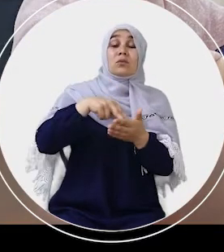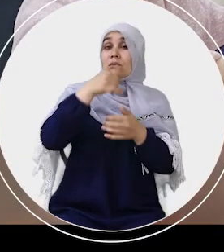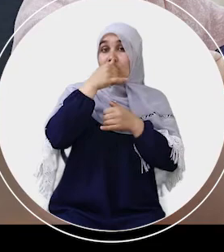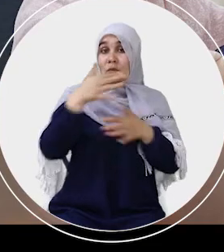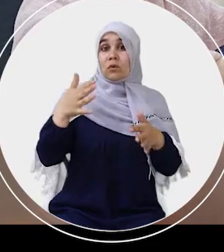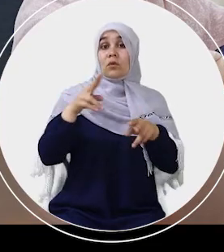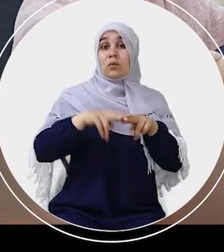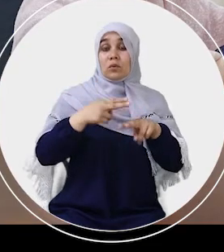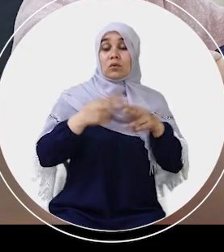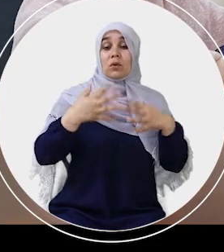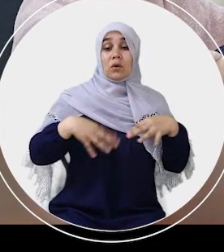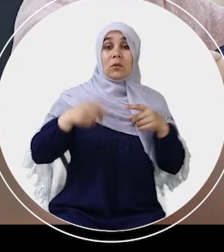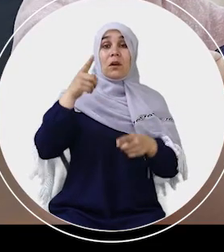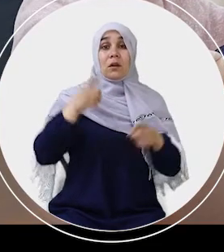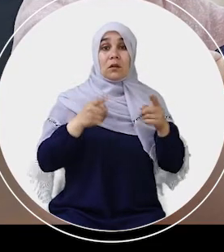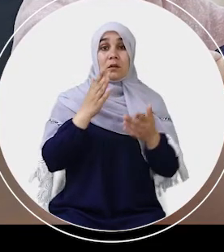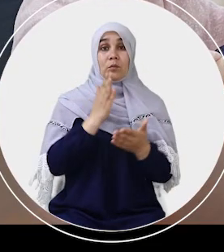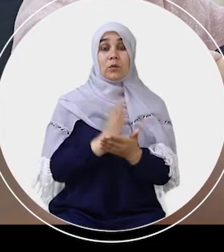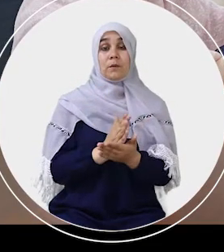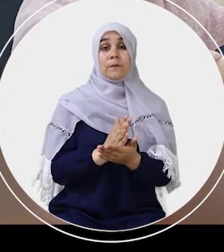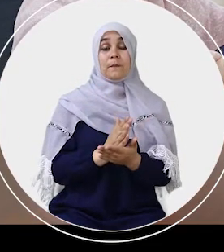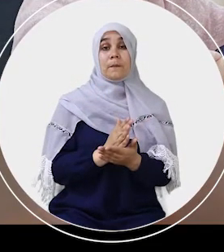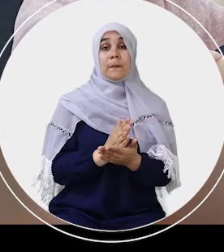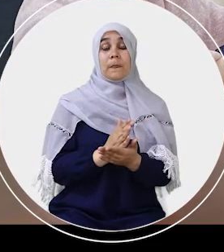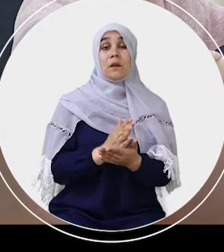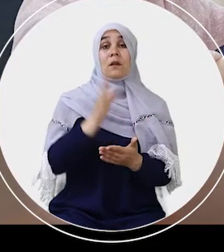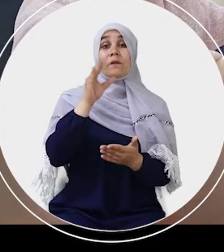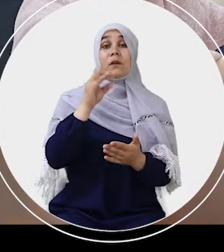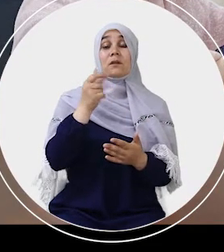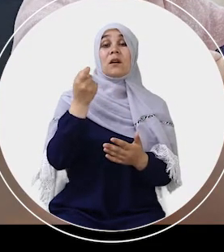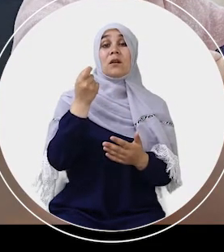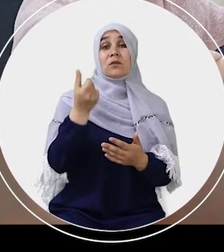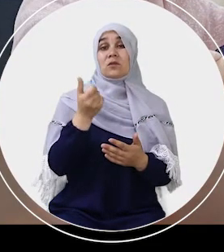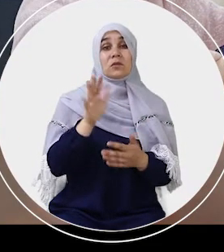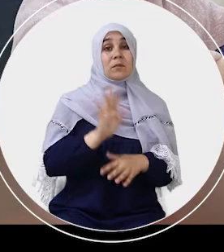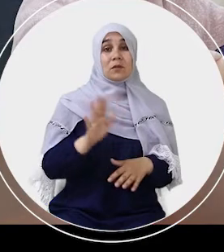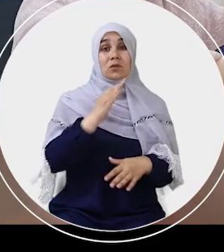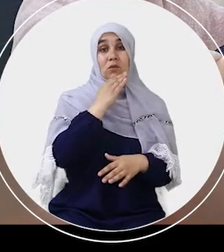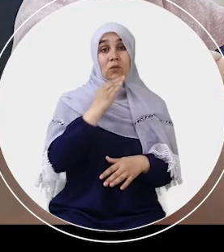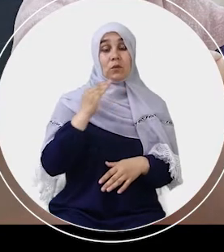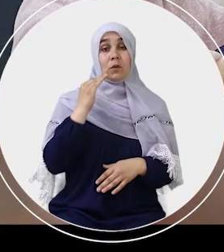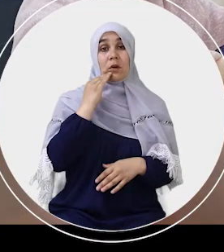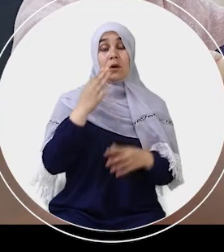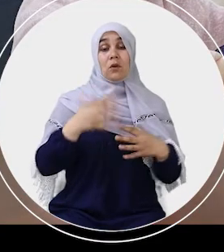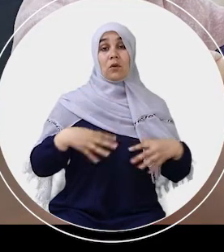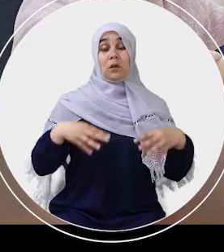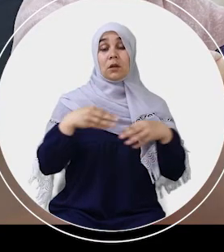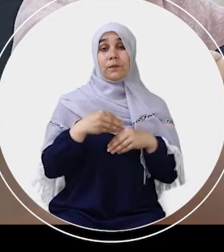Afsuski shunaqa oilalar haqiqatda bor. Va bu ozchilik emas. Juda ko'p bunaqa